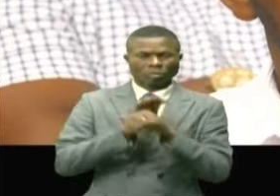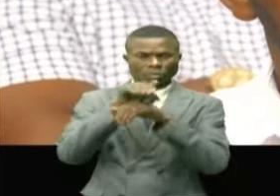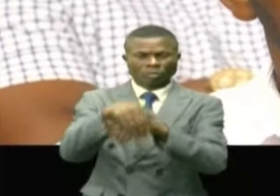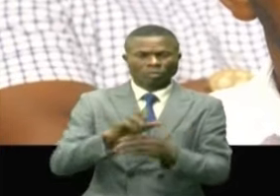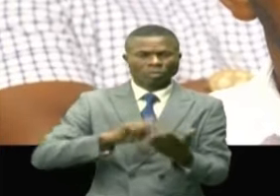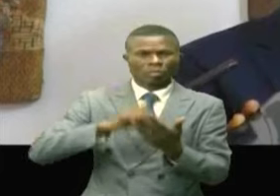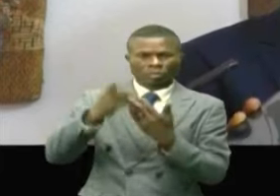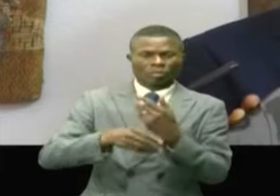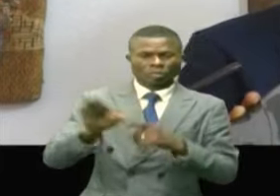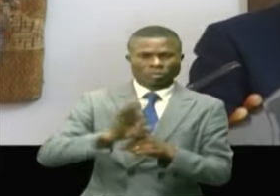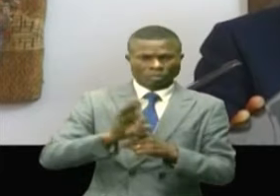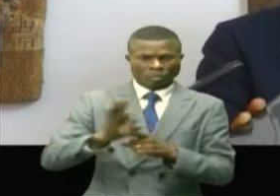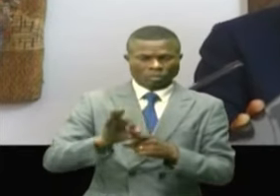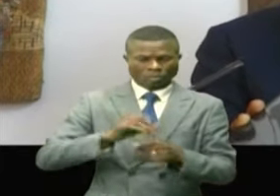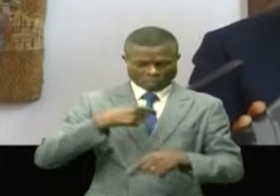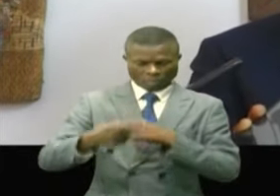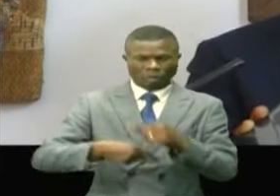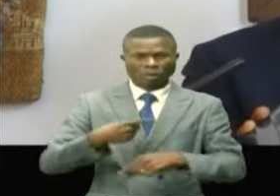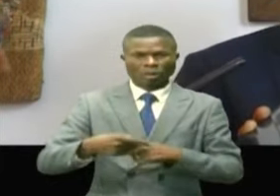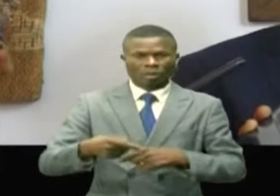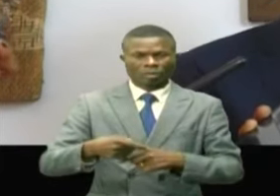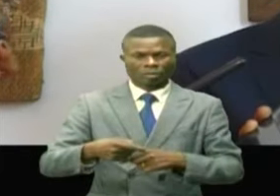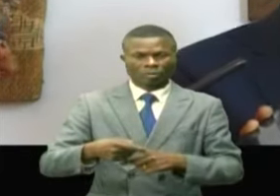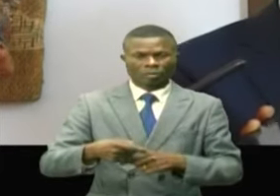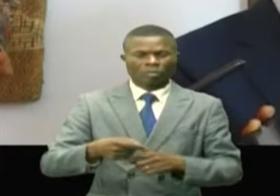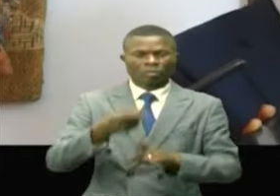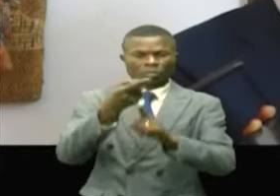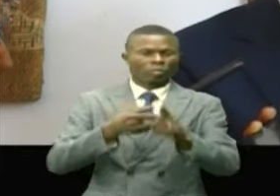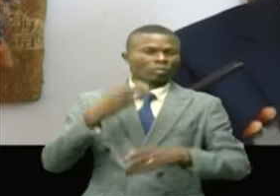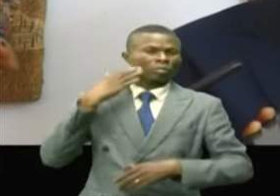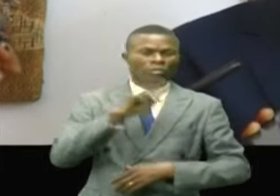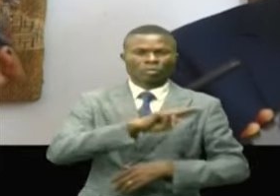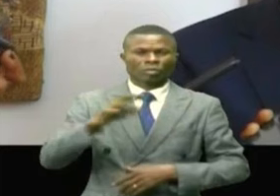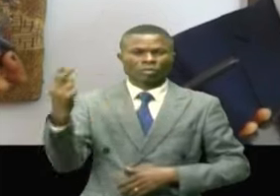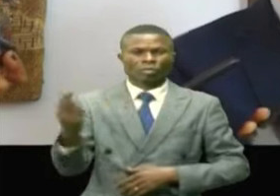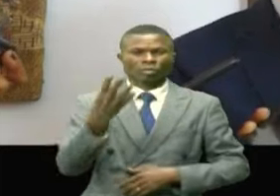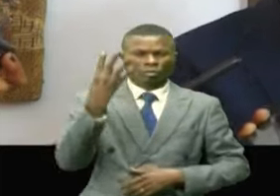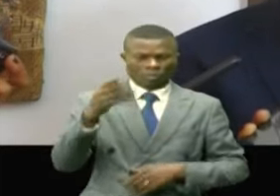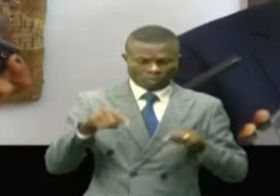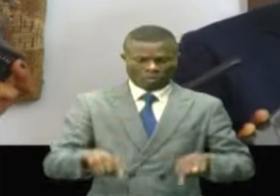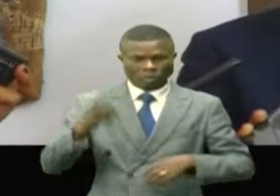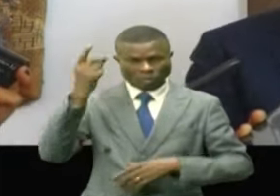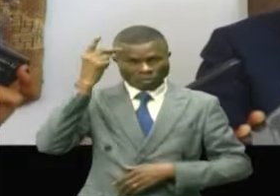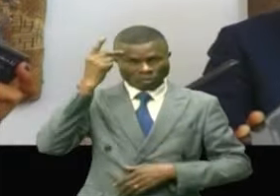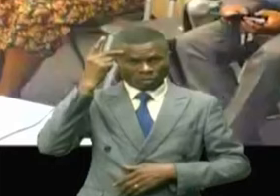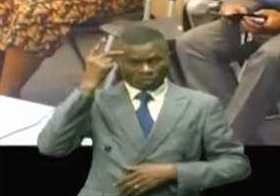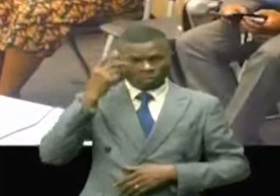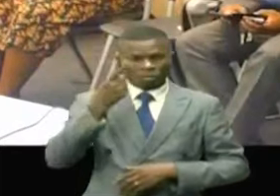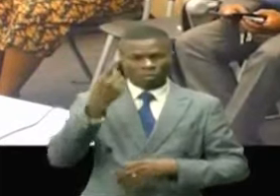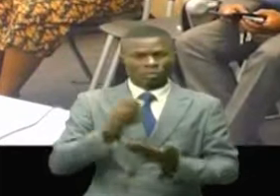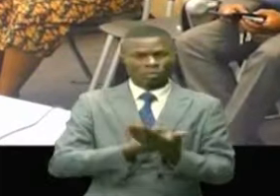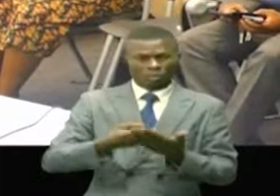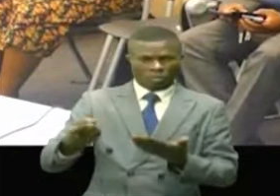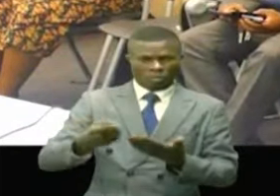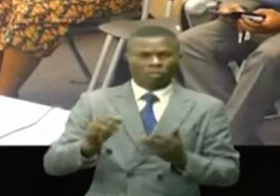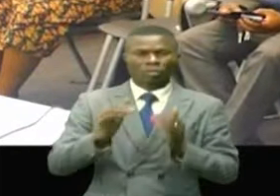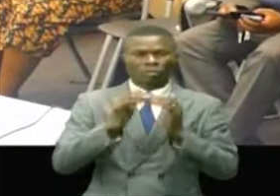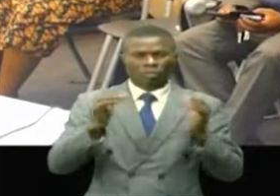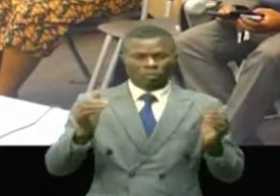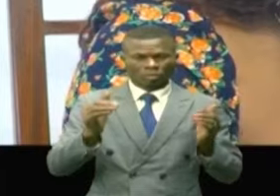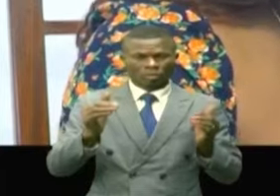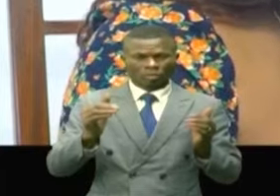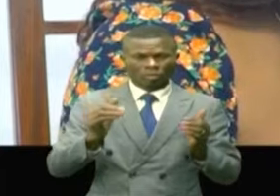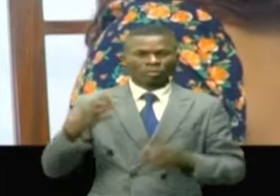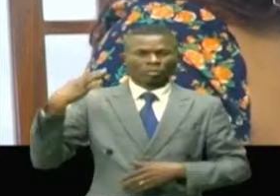formation qui se déroulera en mai 2024 ici à Kinshasa pendant toute une semaine l'appel à la